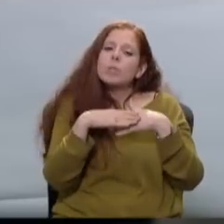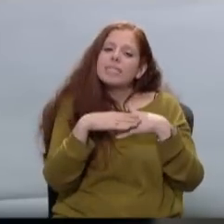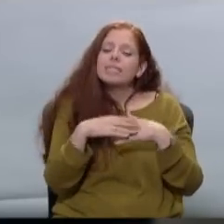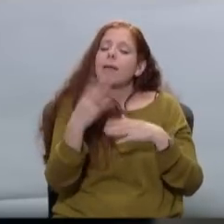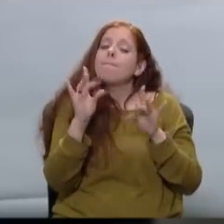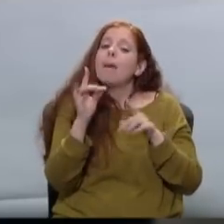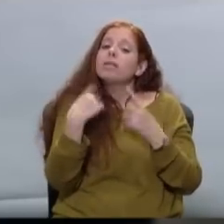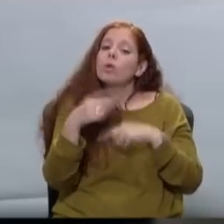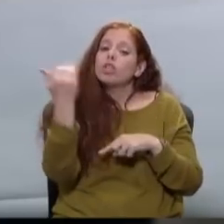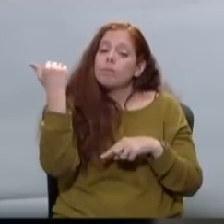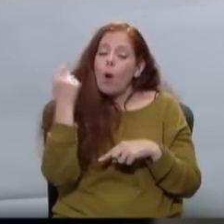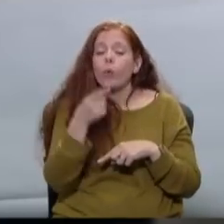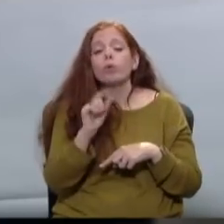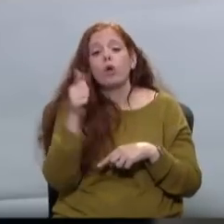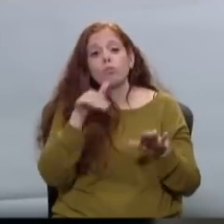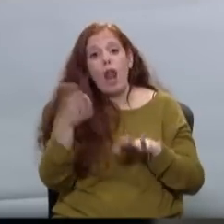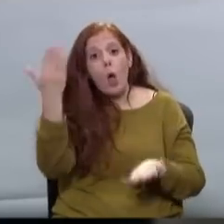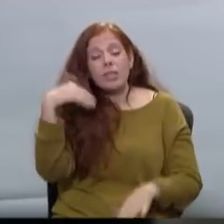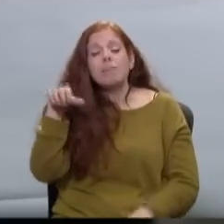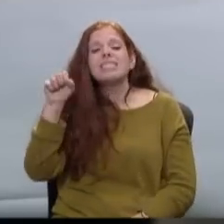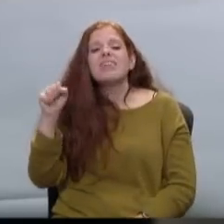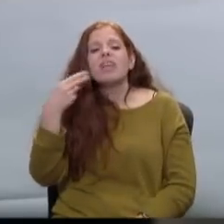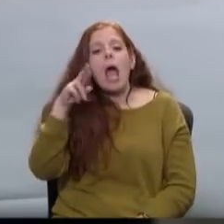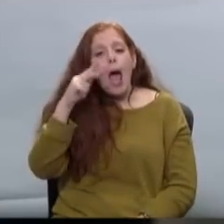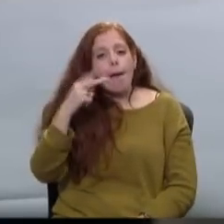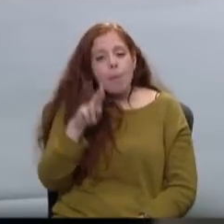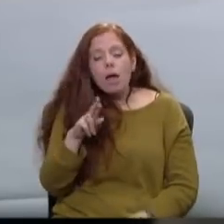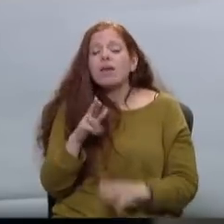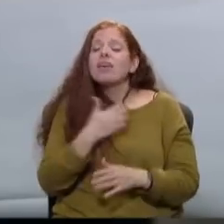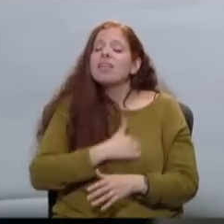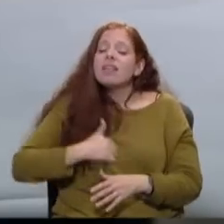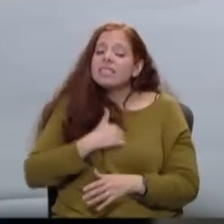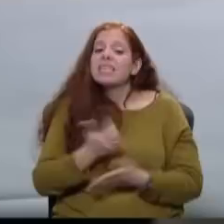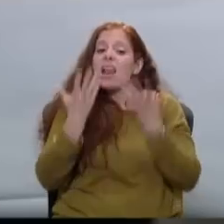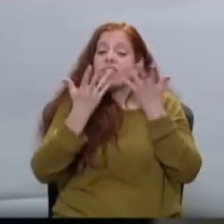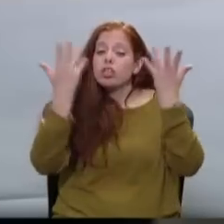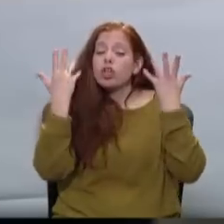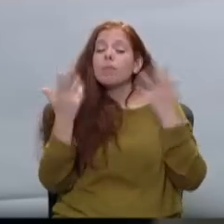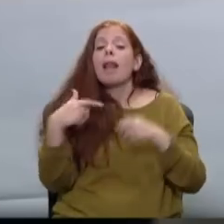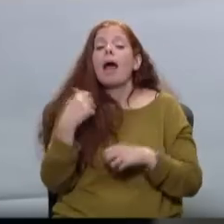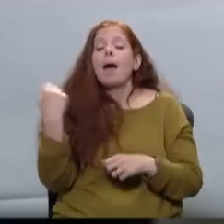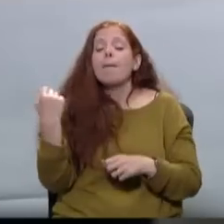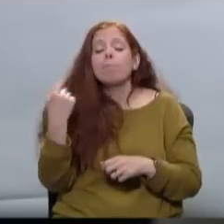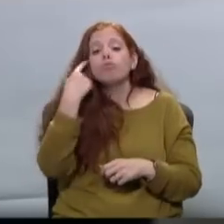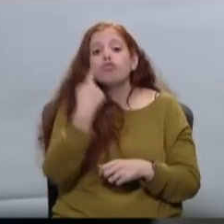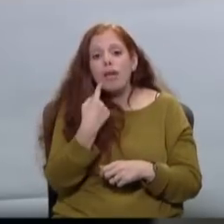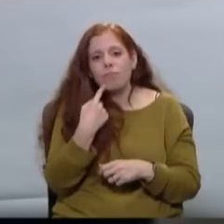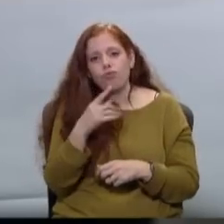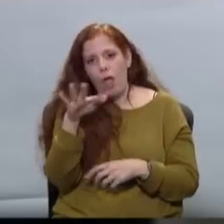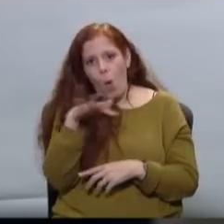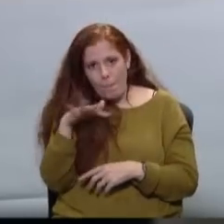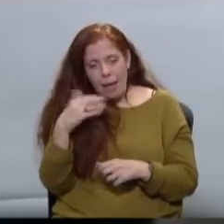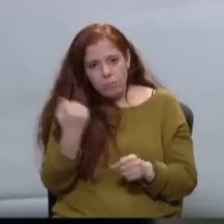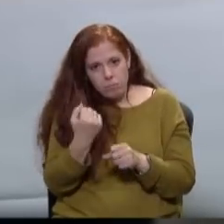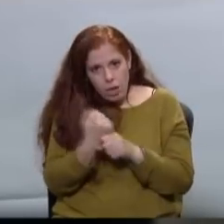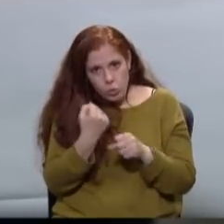האחרונות. ראש הממשלה הקודם, סטיבן הרפר, התנצל לפני 10 שנים בפני הפשעים שהאירופאים ביצעו בילידים, כן, ממש עמד מעל הבמה